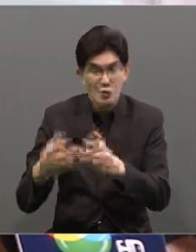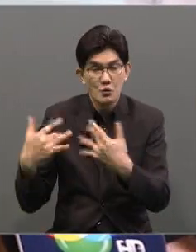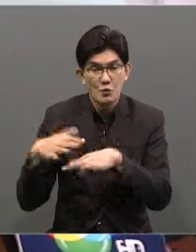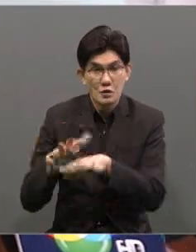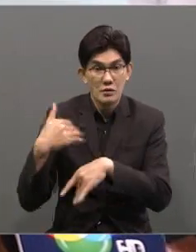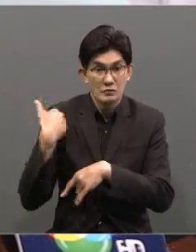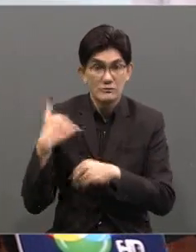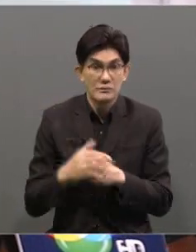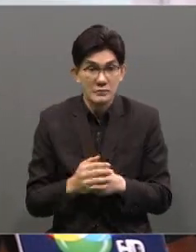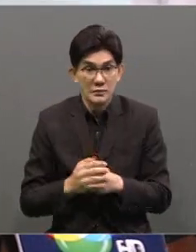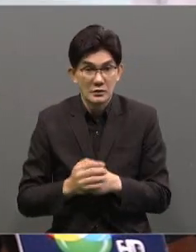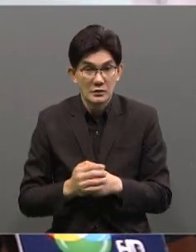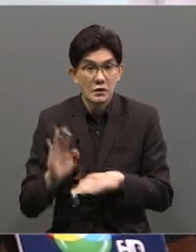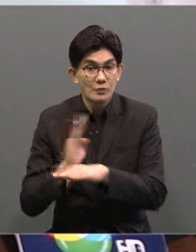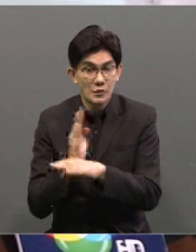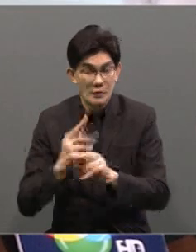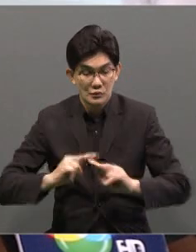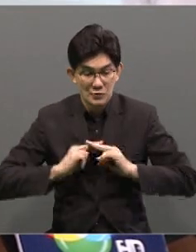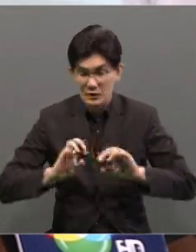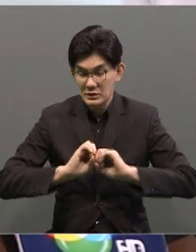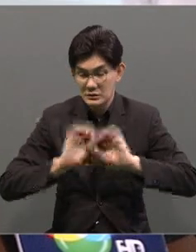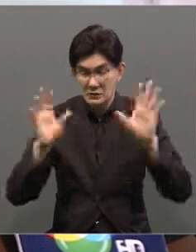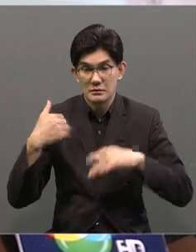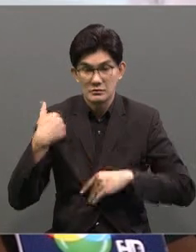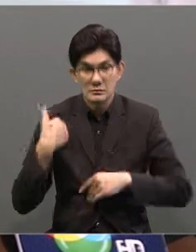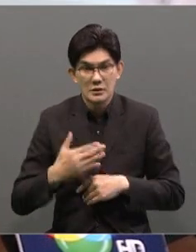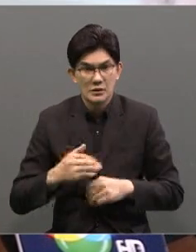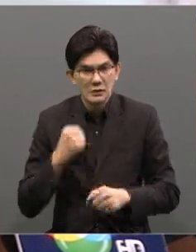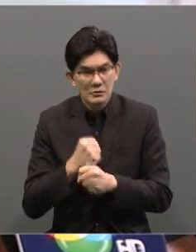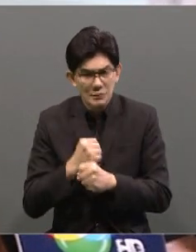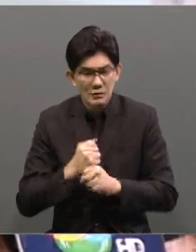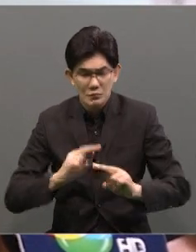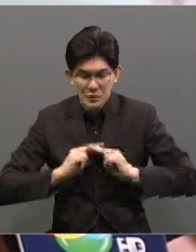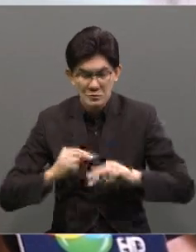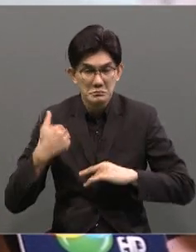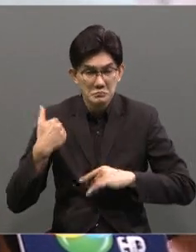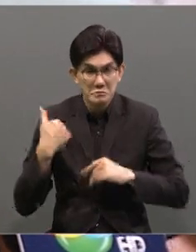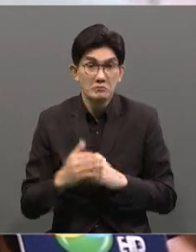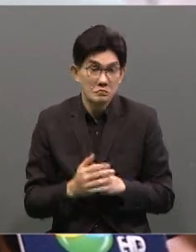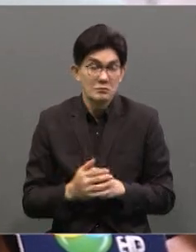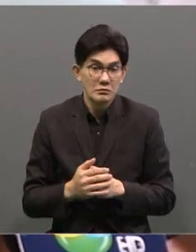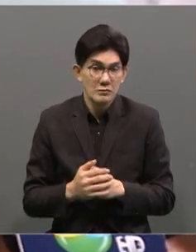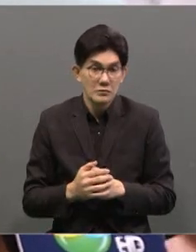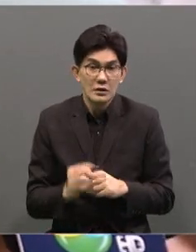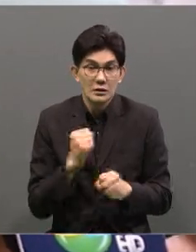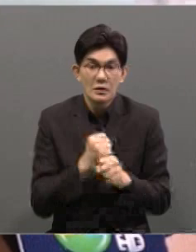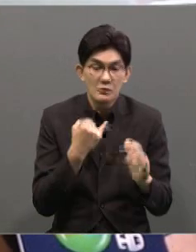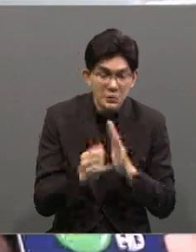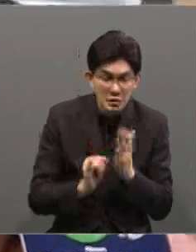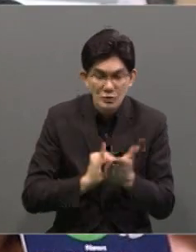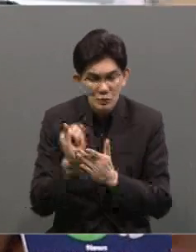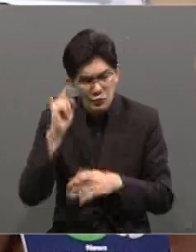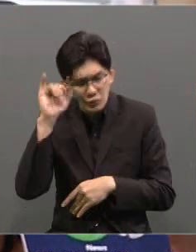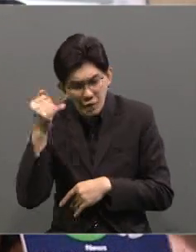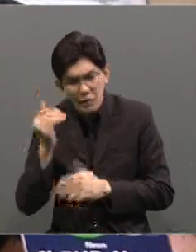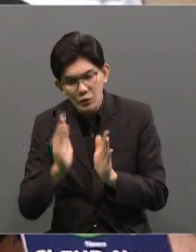ไม่มีค่ะทำธุรกิจใสสะอาดด้วยแรงพักแรงน้ำพักน้ำแรงตัวเองมาแล้วก็ผิดพลาดไปรู้จัก